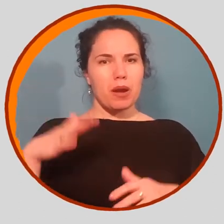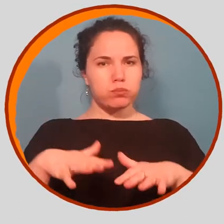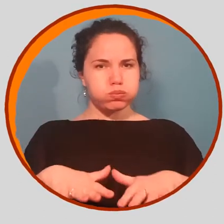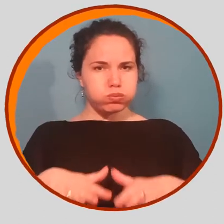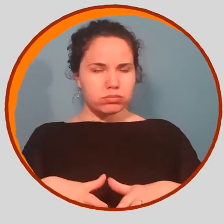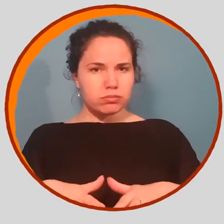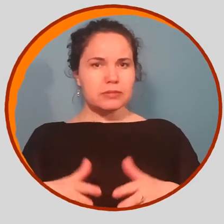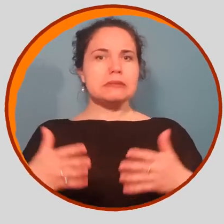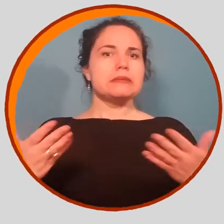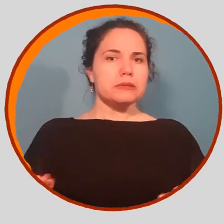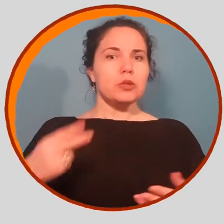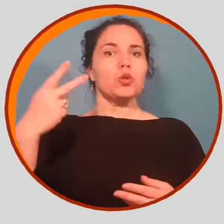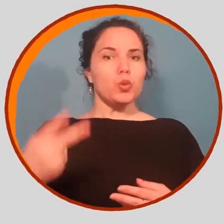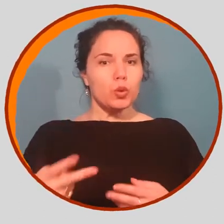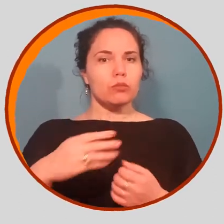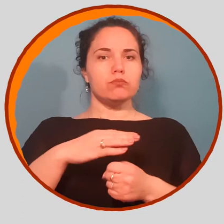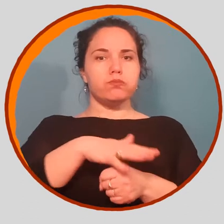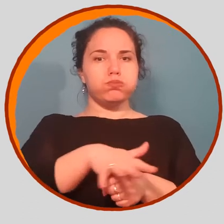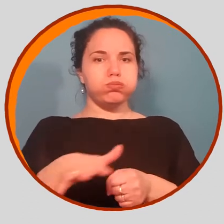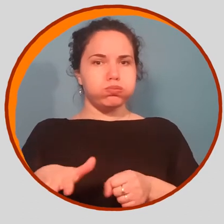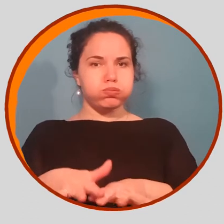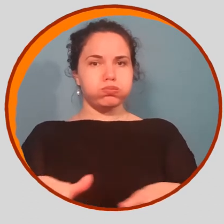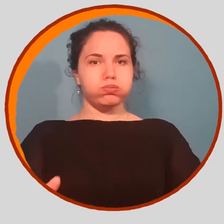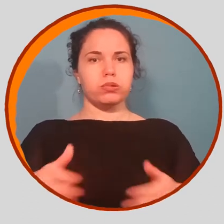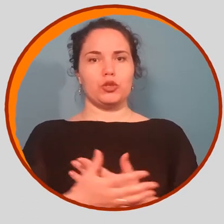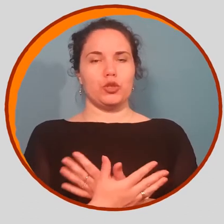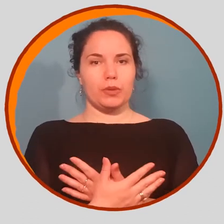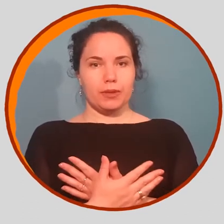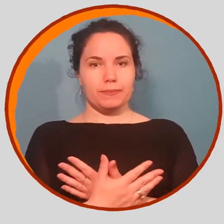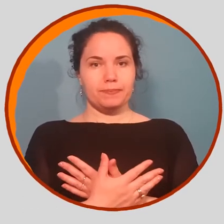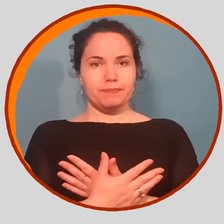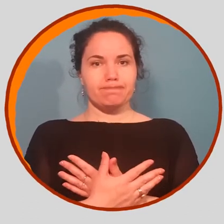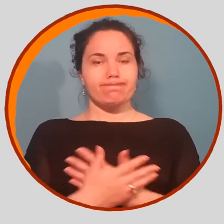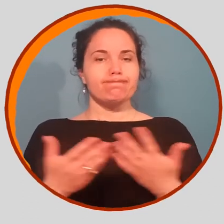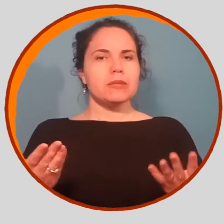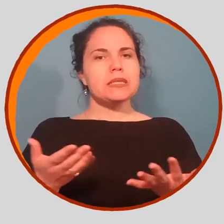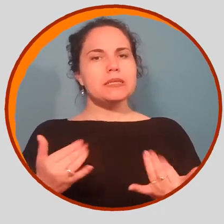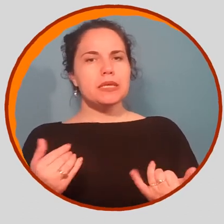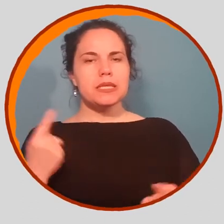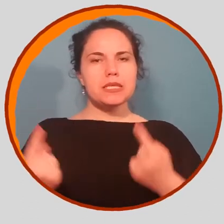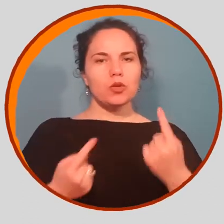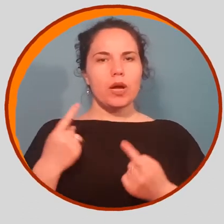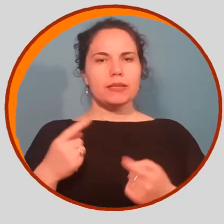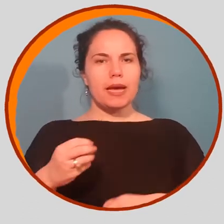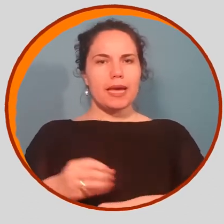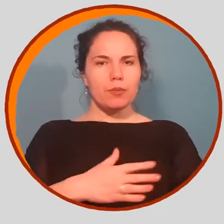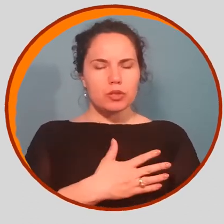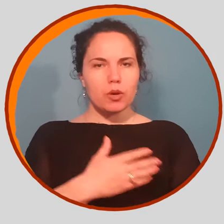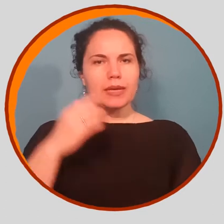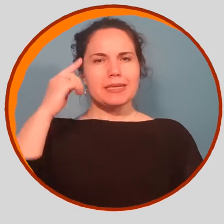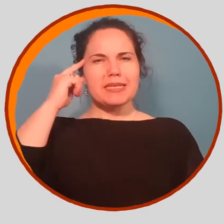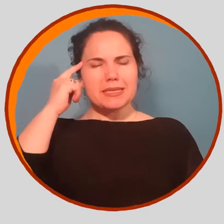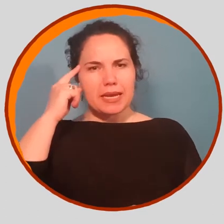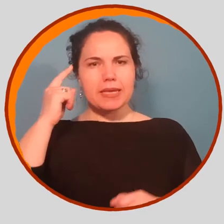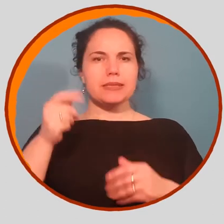tonë mendor dhe ato të familjarëve tanë. Nuk ka kaluar shumë kohë që nga trauma që ne si shoqëri kaluam pas tërmetit të nëntorit, dhe tani